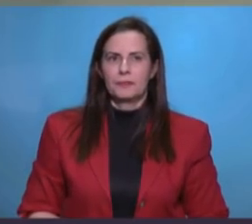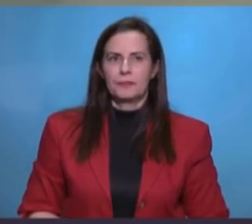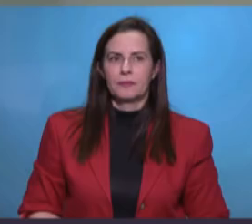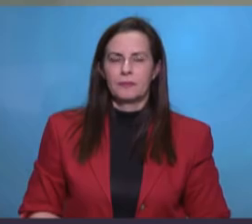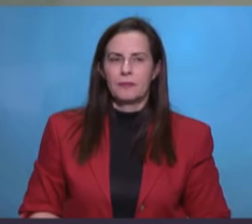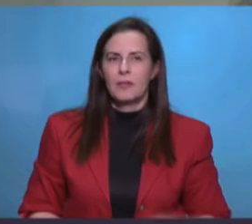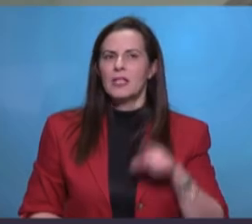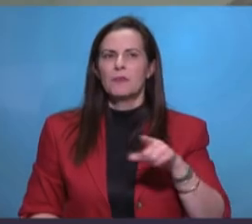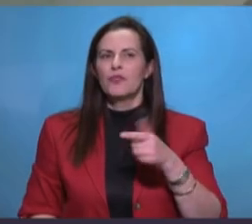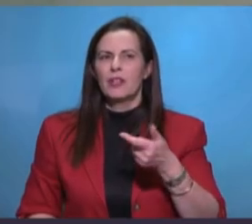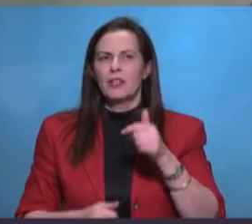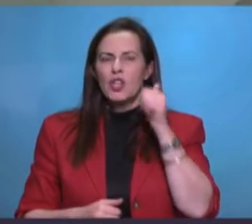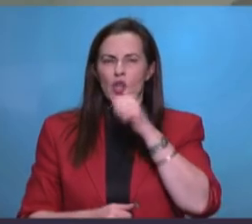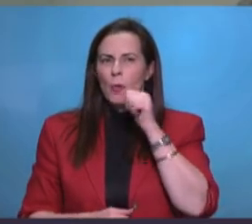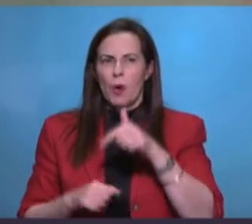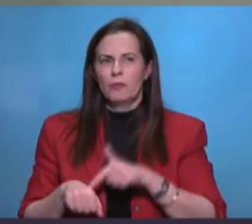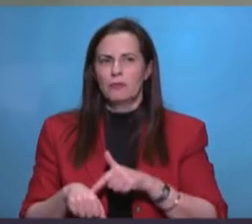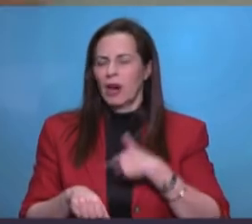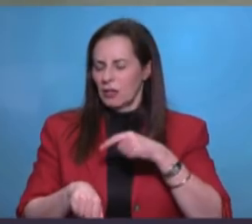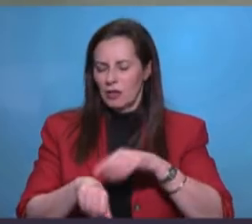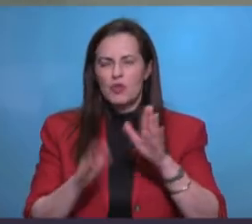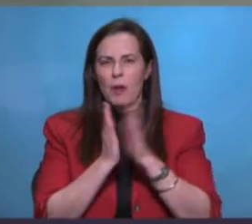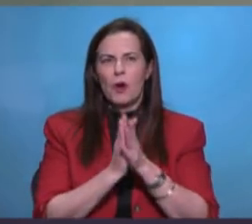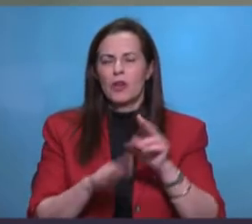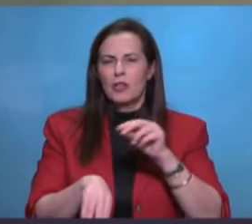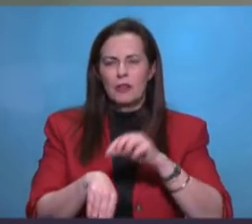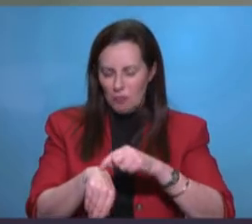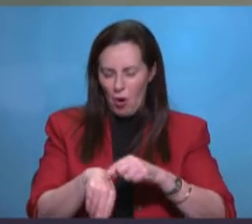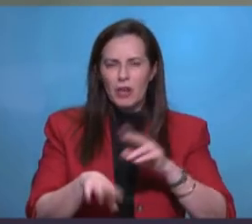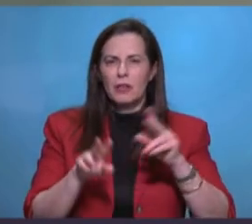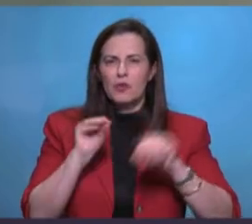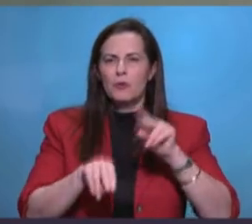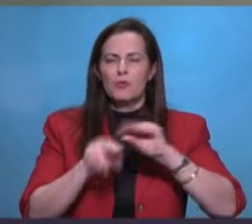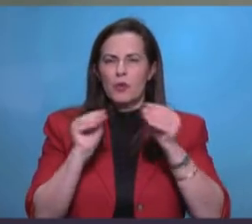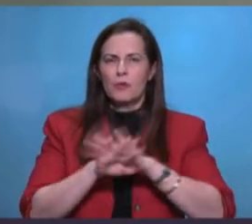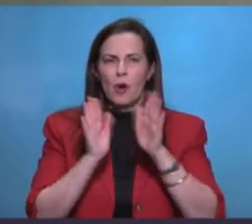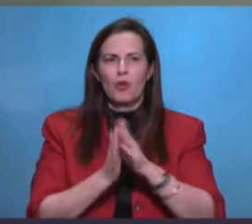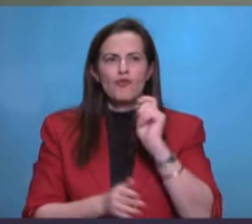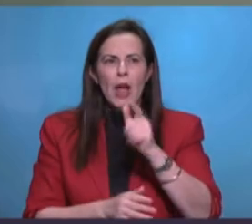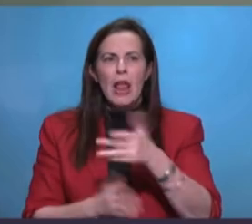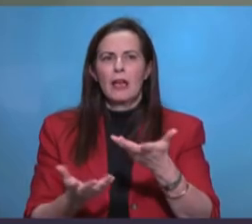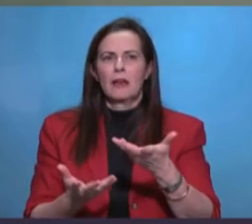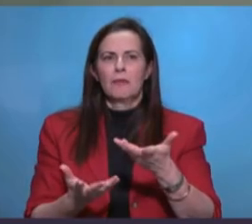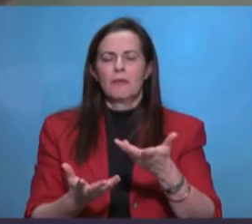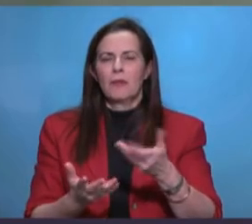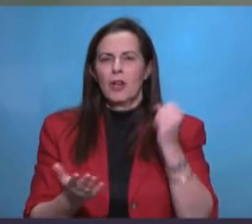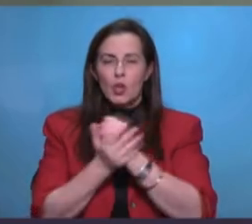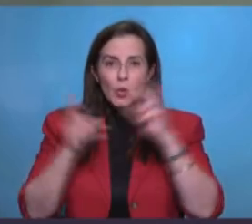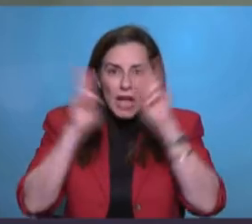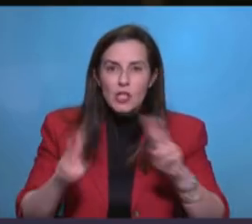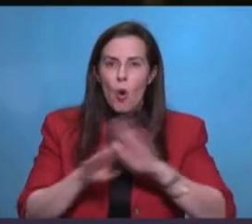And this one, that's the everyday use. That's the only one I use for everything, basically. So payment, transit, ID.